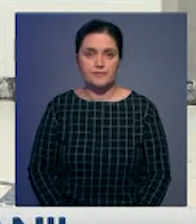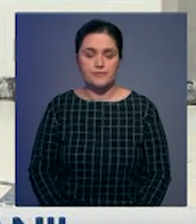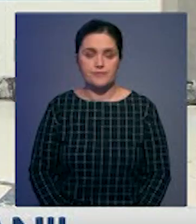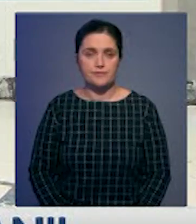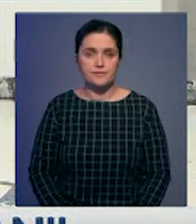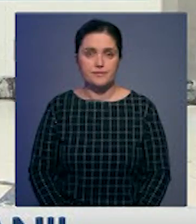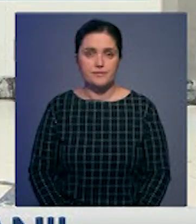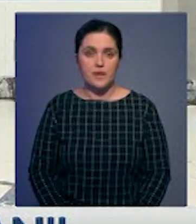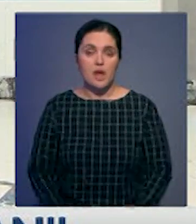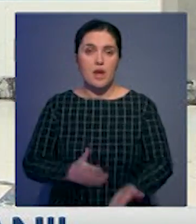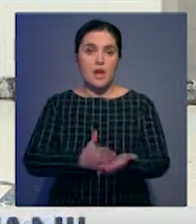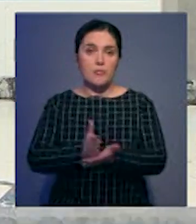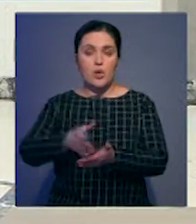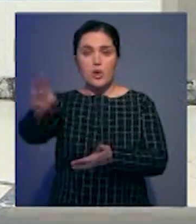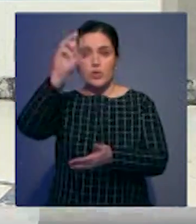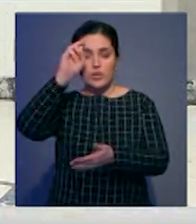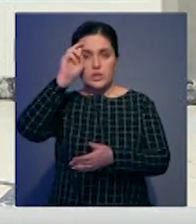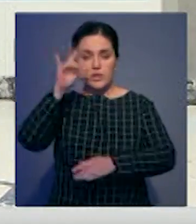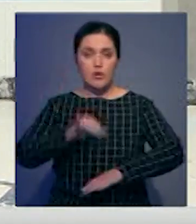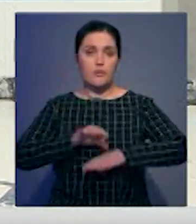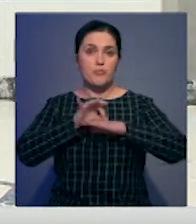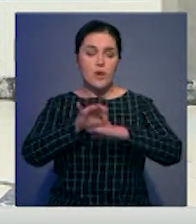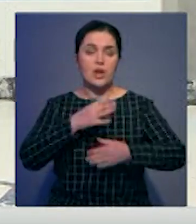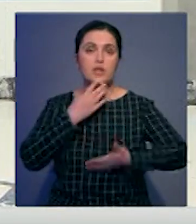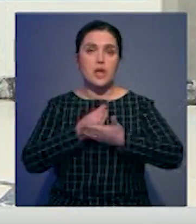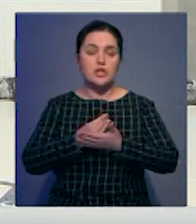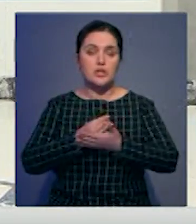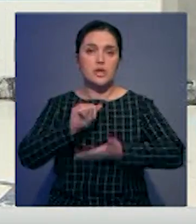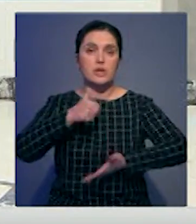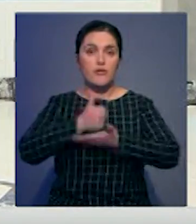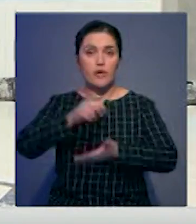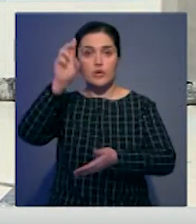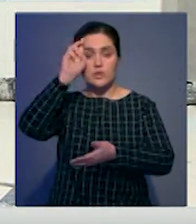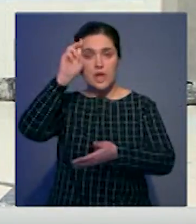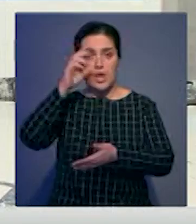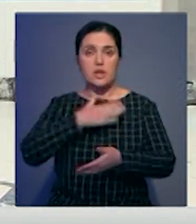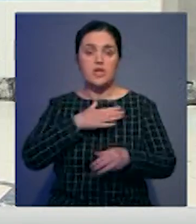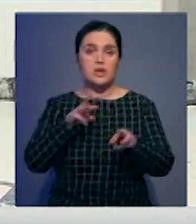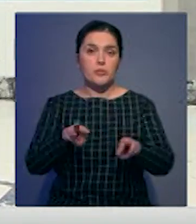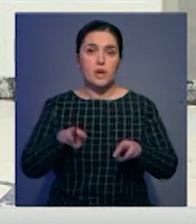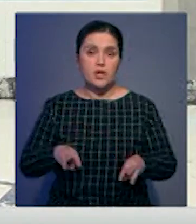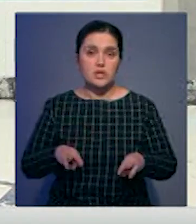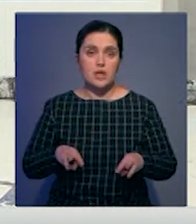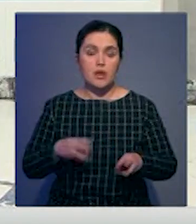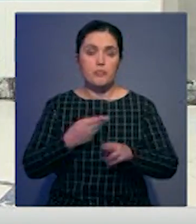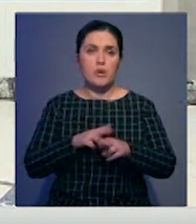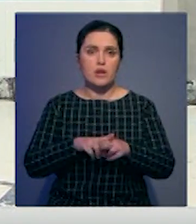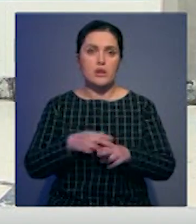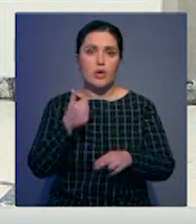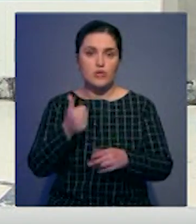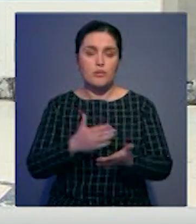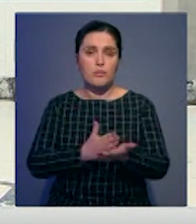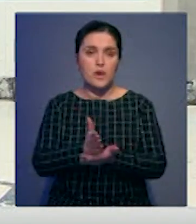Та политика государства, которую проводит Елбасы, наш президент и вообще наше правительство, это хорошая политика